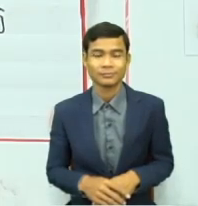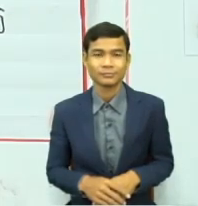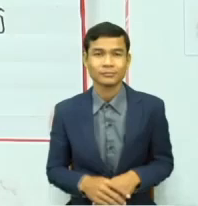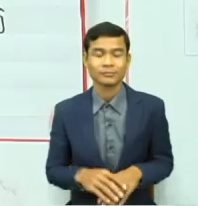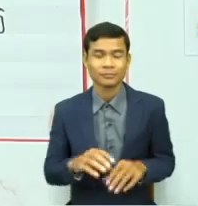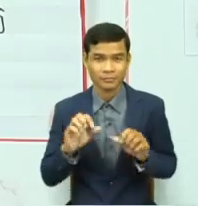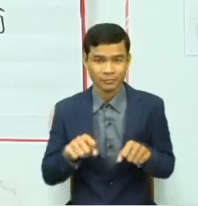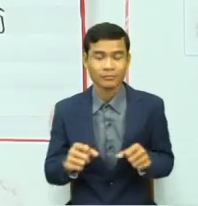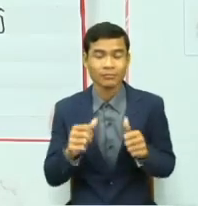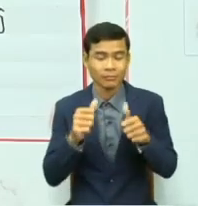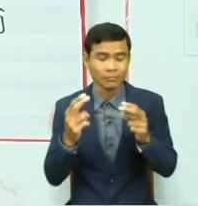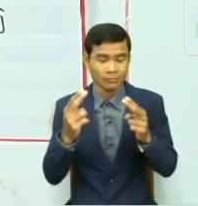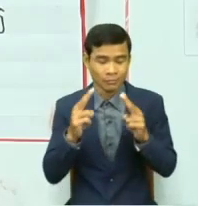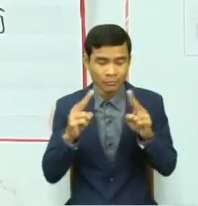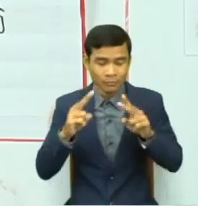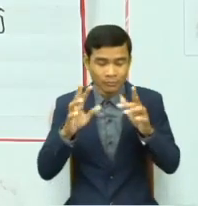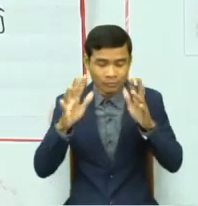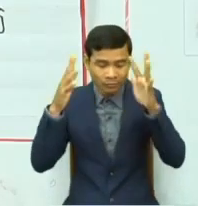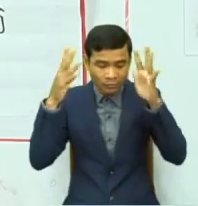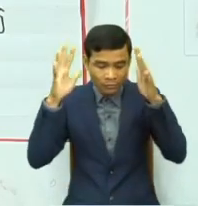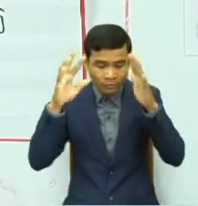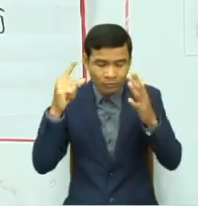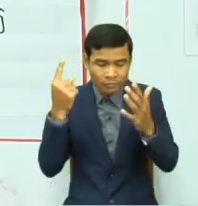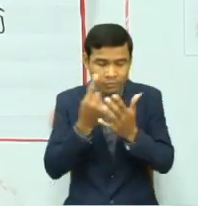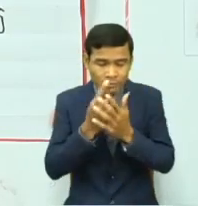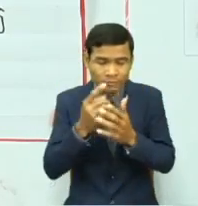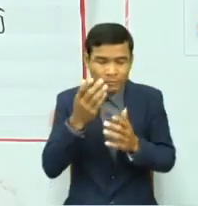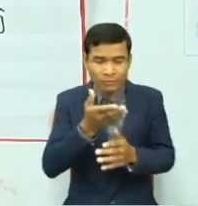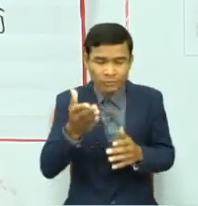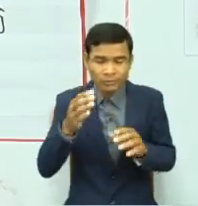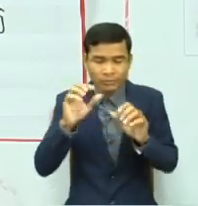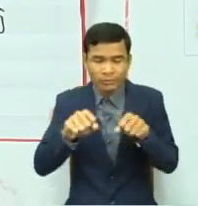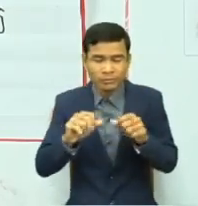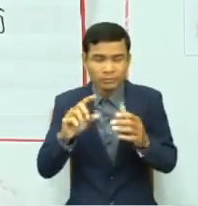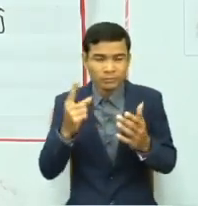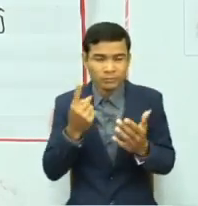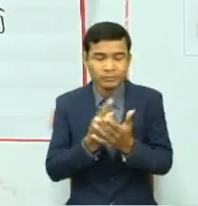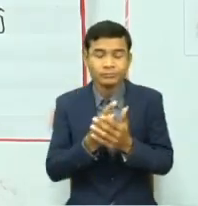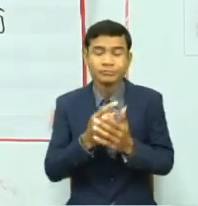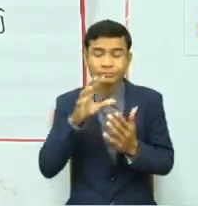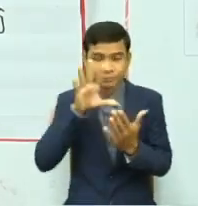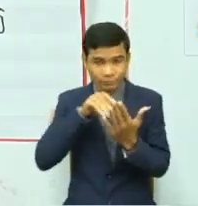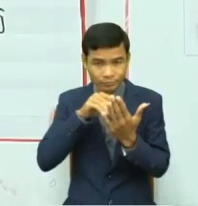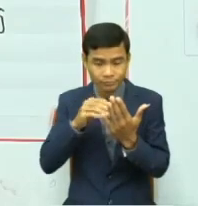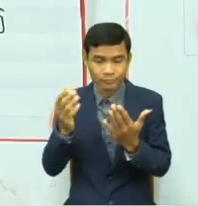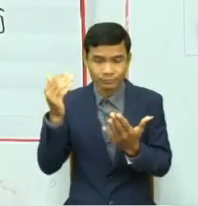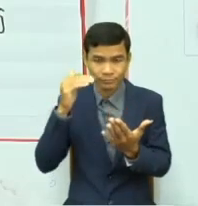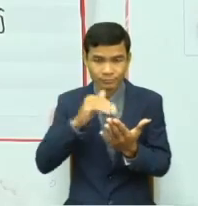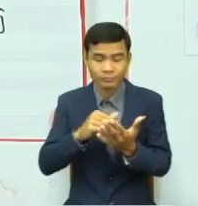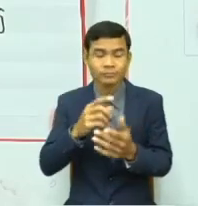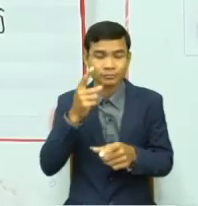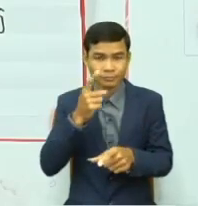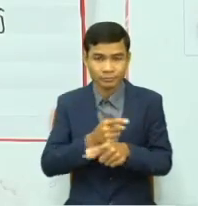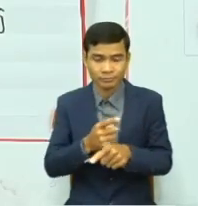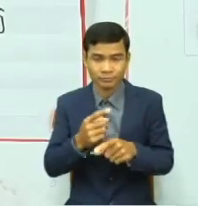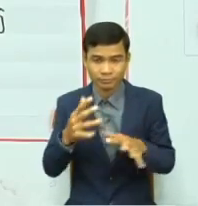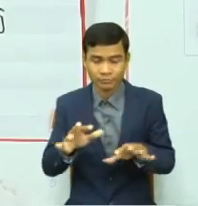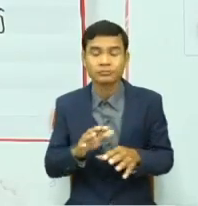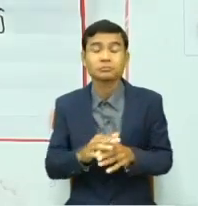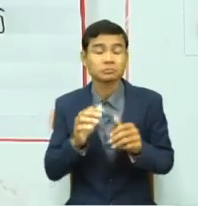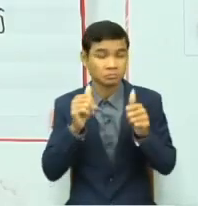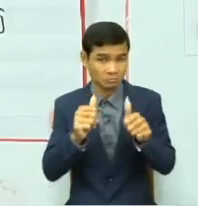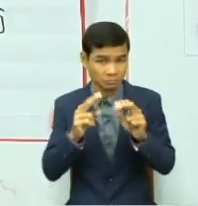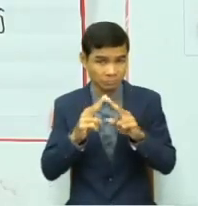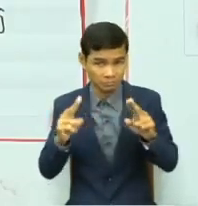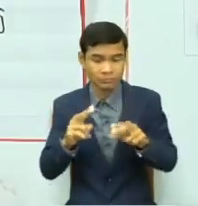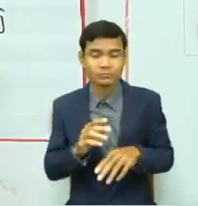Chà, là ổn là con, chà, chỗ đủ ổn xa tờ tặng ác ní. Chà, chẳng con ban sốt mê sốt ni làng vinh, chà, ban trầm trớ. Chà, là ổn